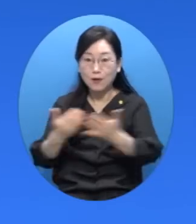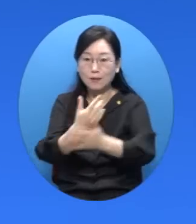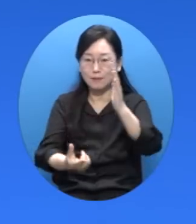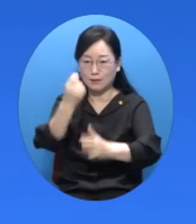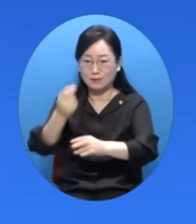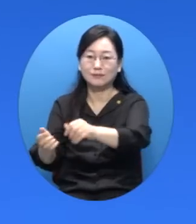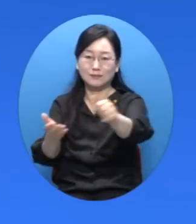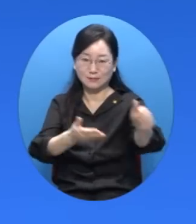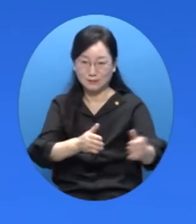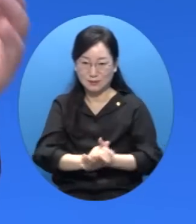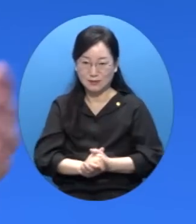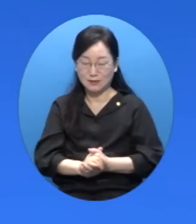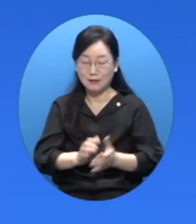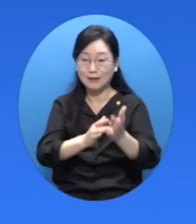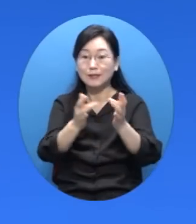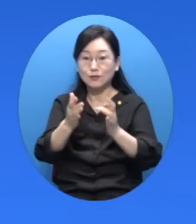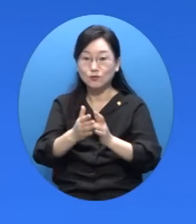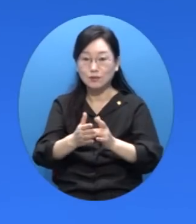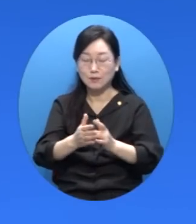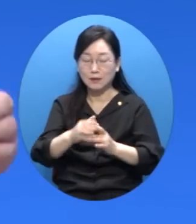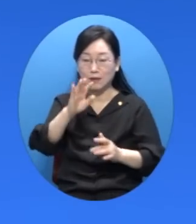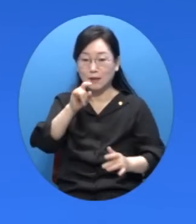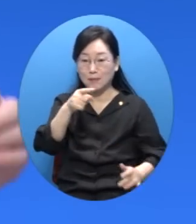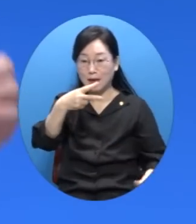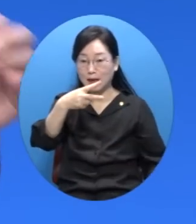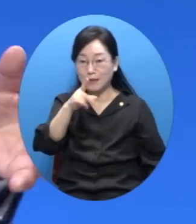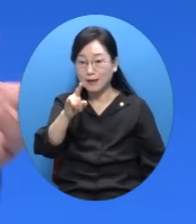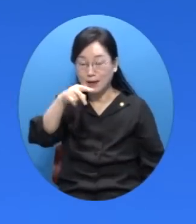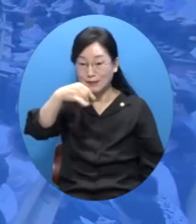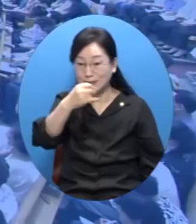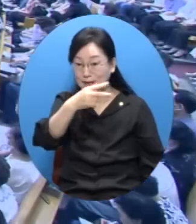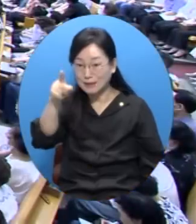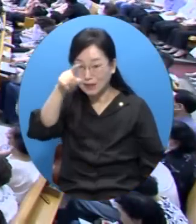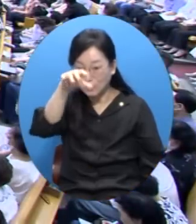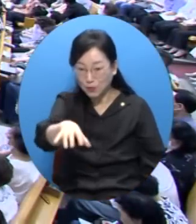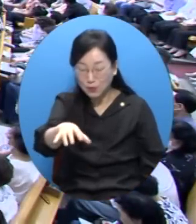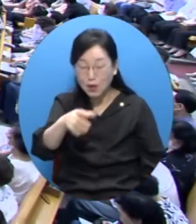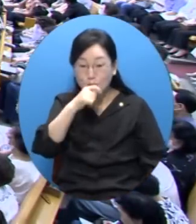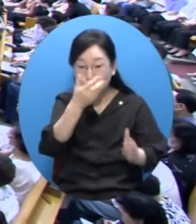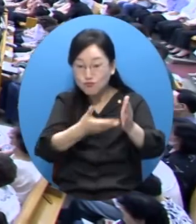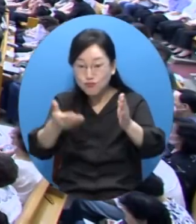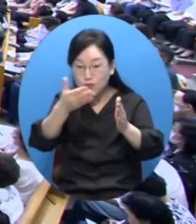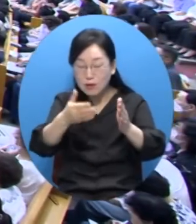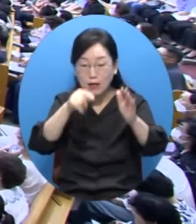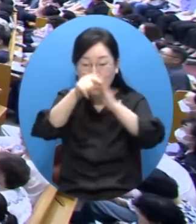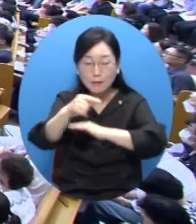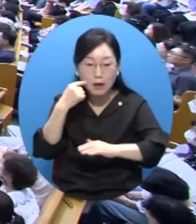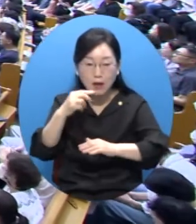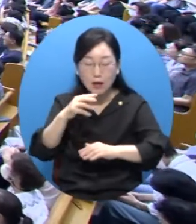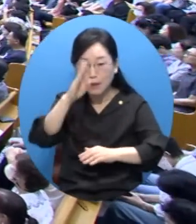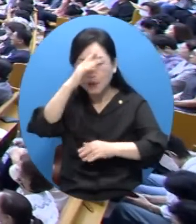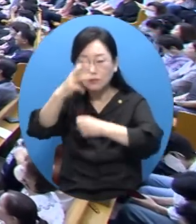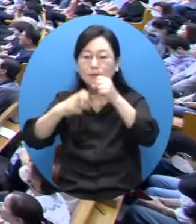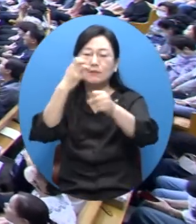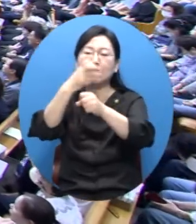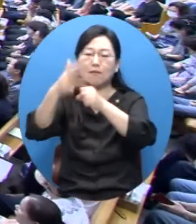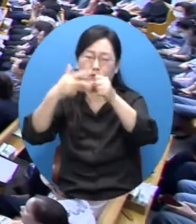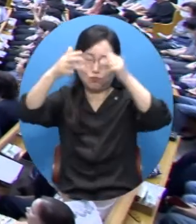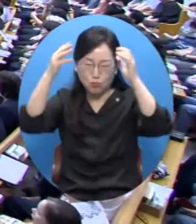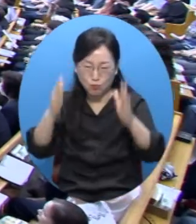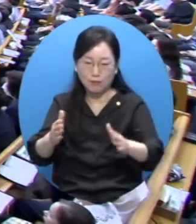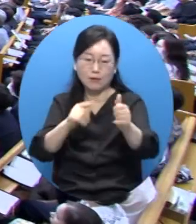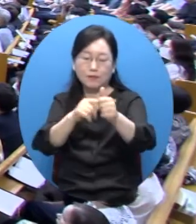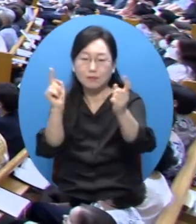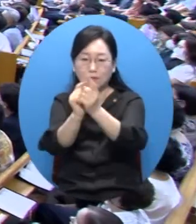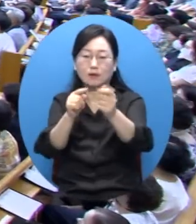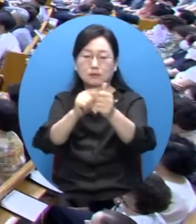됩니다. 예수님께서 베데사 목가에서 38년 된 병자를 고치셨습니다. 병이 38년 됐으니까 얼마나 병이